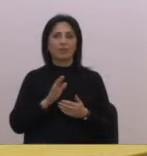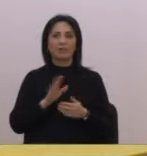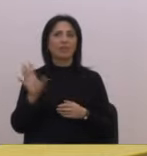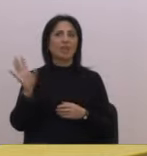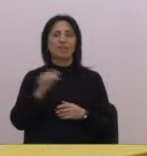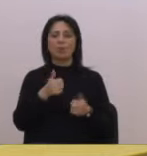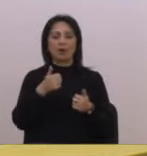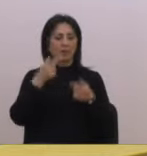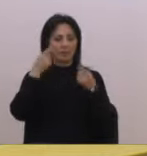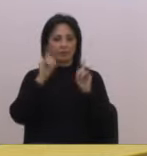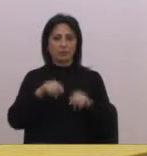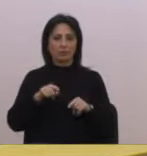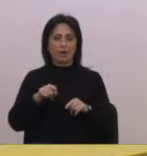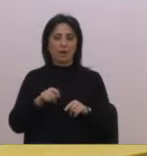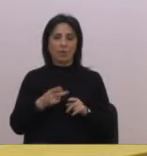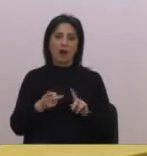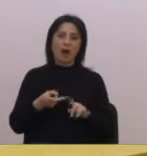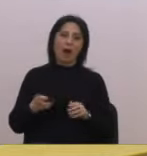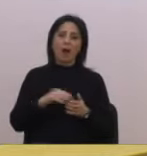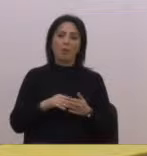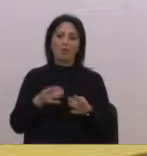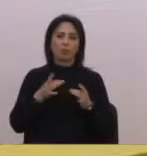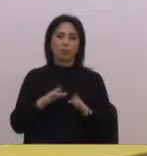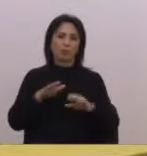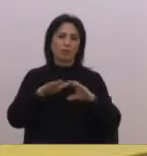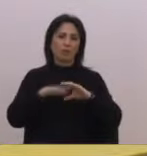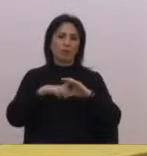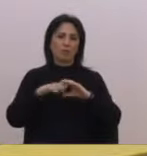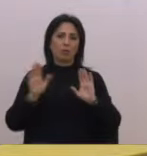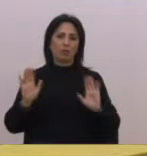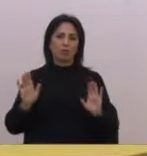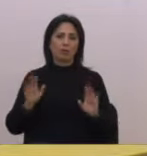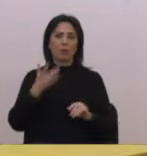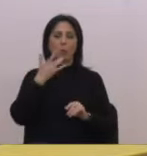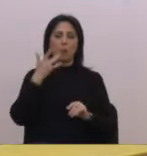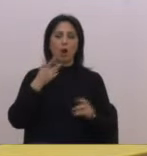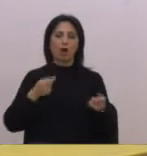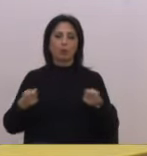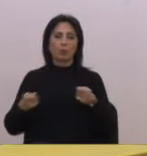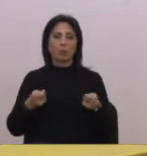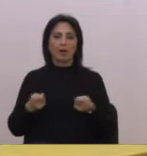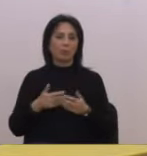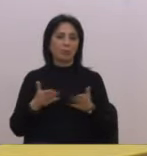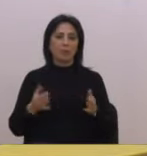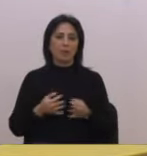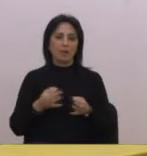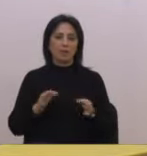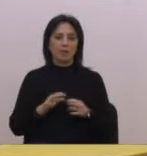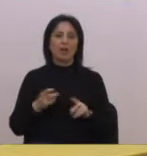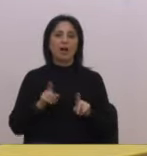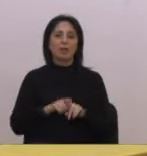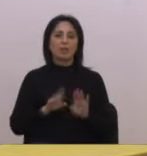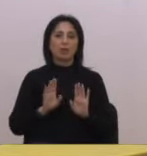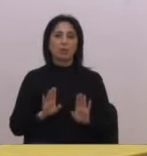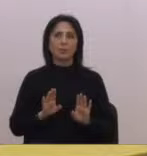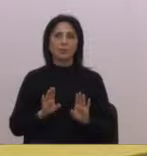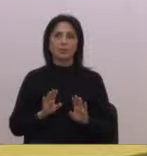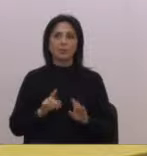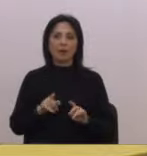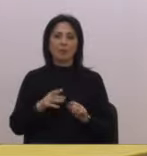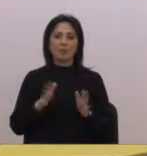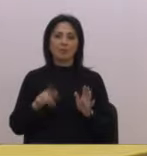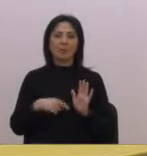ყველამ ყველაფერი ვიცი და ამის მეგამეორება არის უბრალოდ დემაგოგია, პოლიტიკური მანიპულაცია და მეტი არაფერი. ასე რომ ამაზე